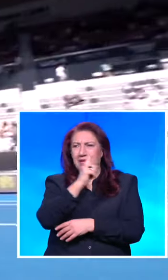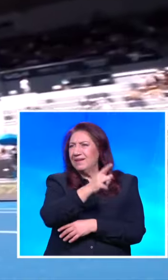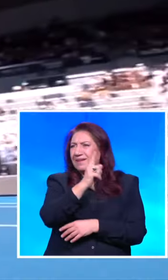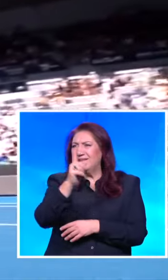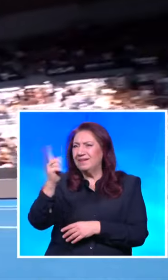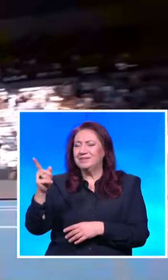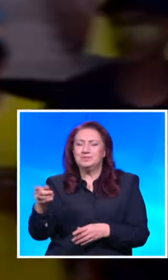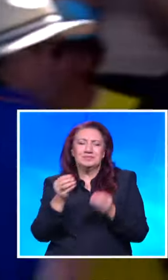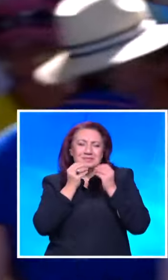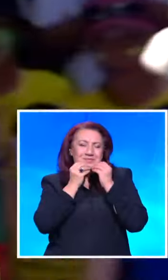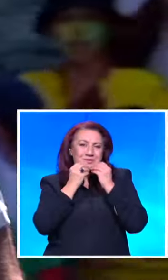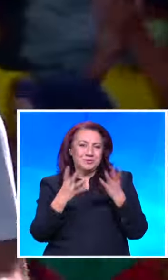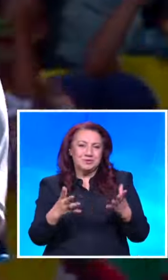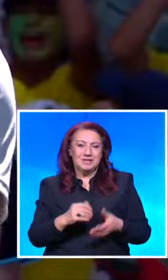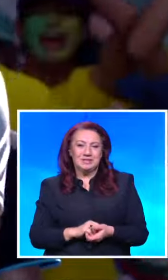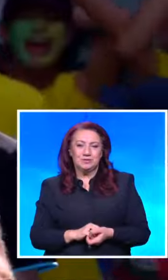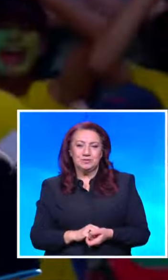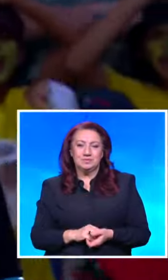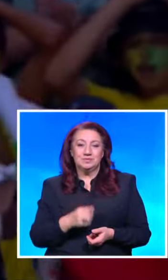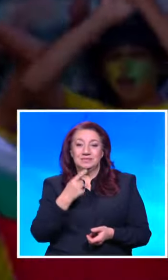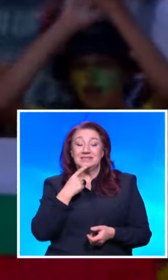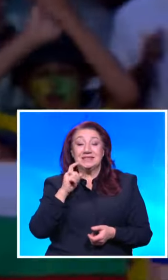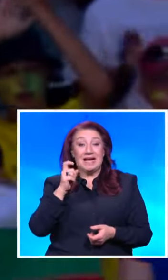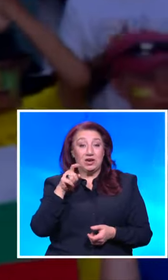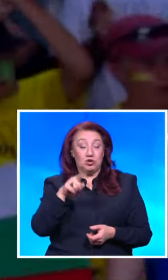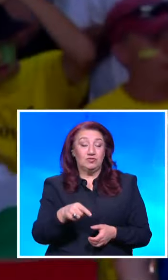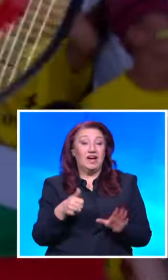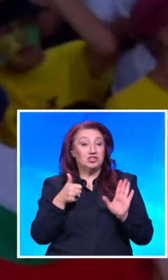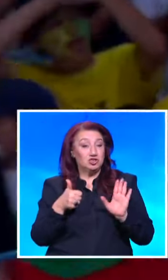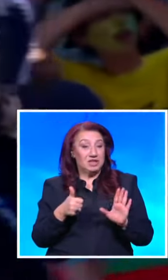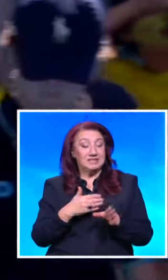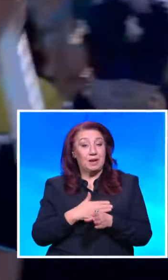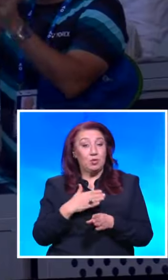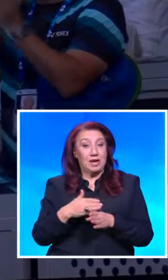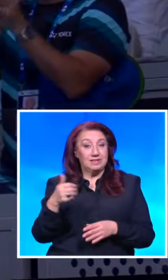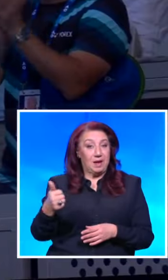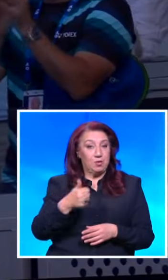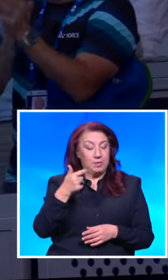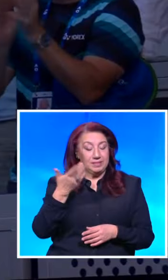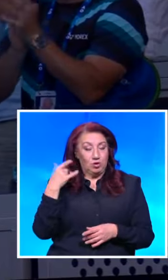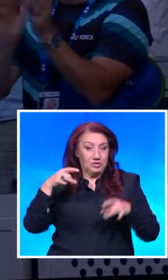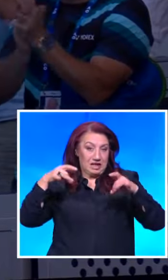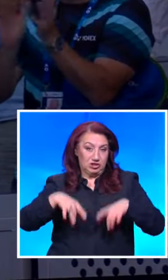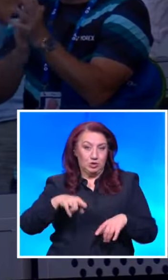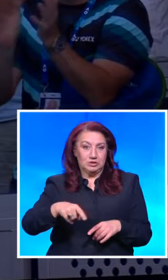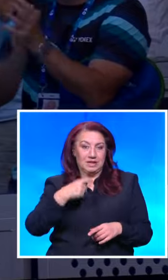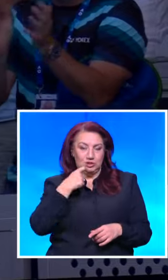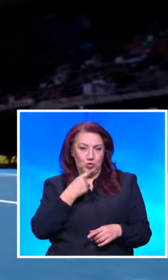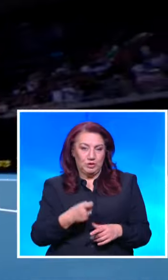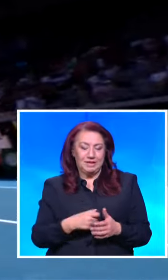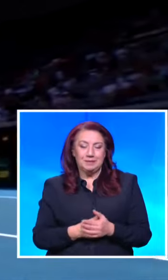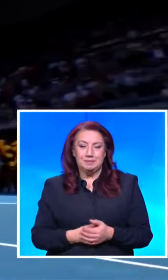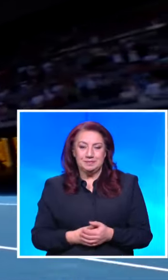чудесно. За Григор това беше шеста поредна победа от началото на годината, която започна за него с триумф в